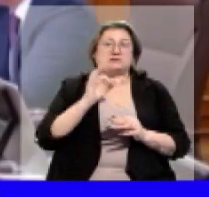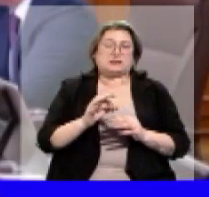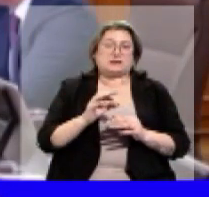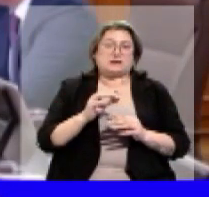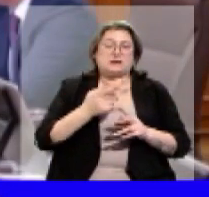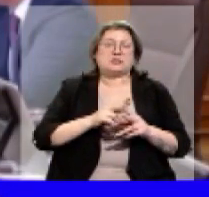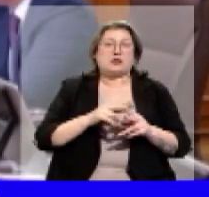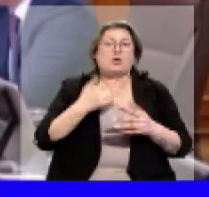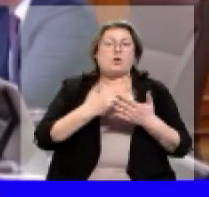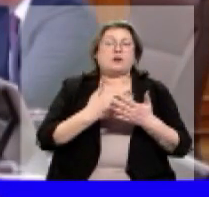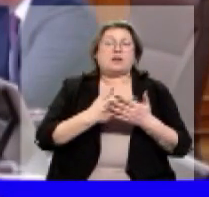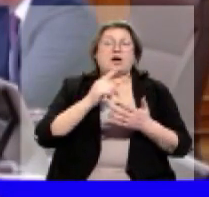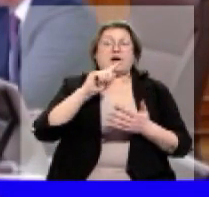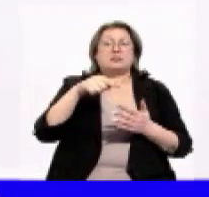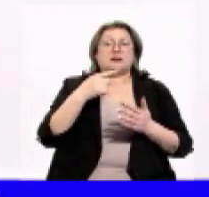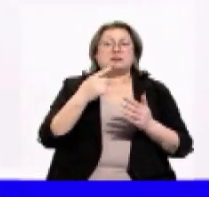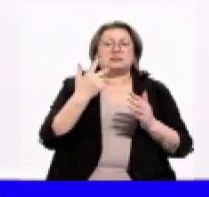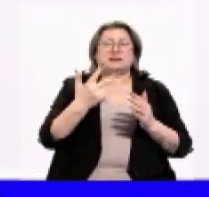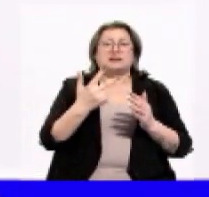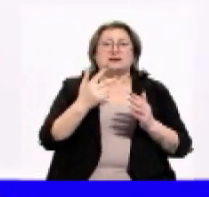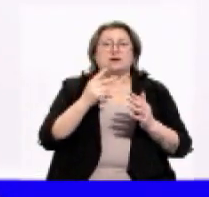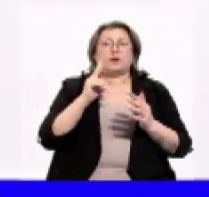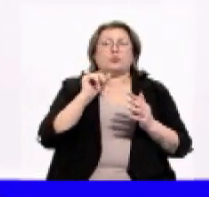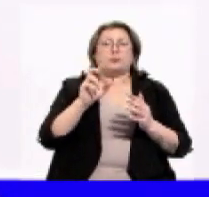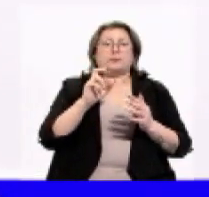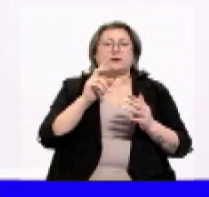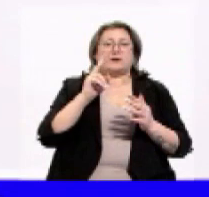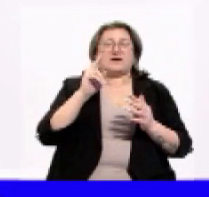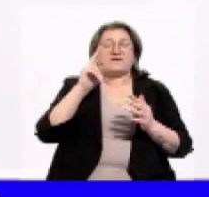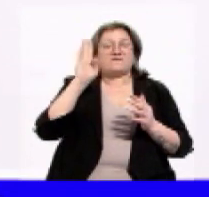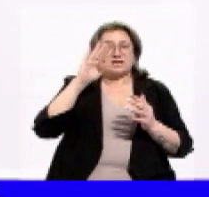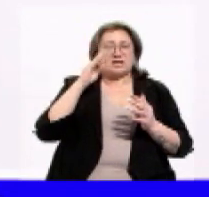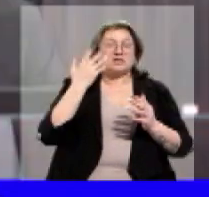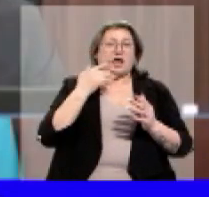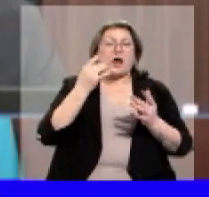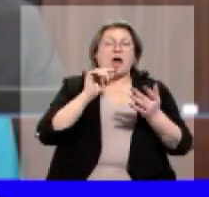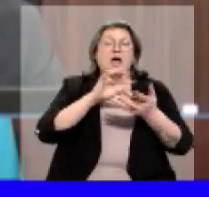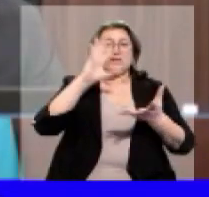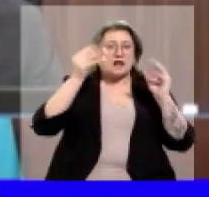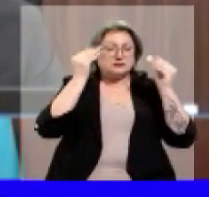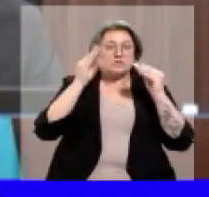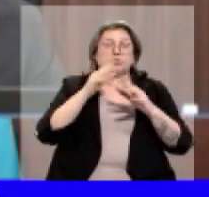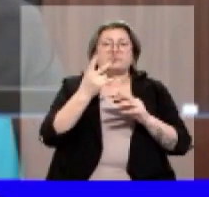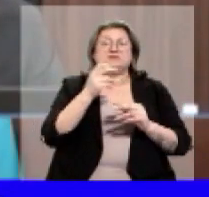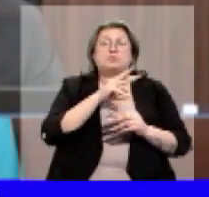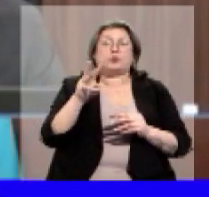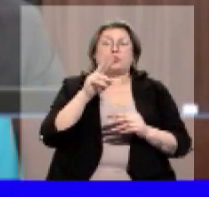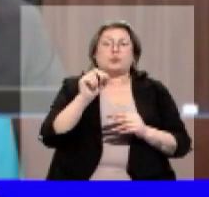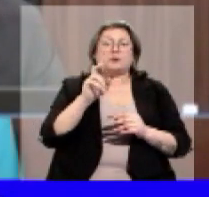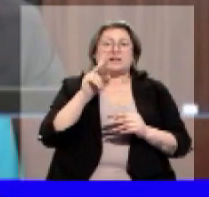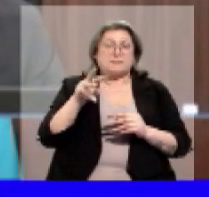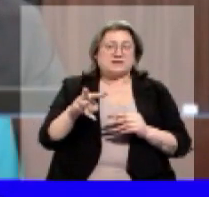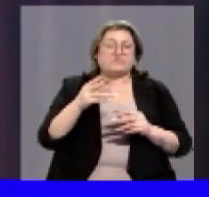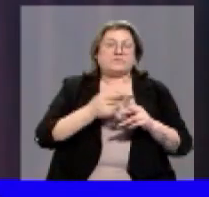1,3%. Это около 1,3 кубокилометра воды. Из них, когда мы анализ сделали, около 200 миллионов